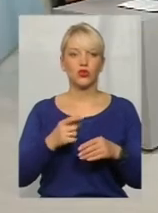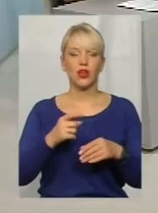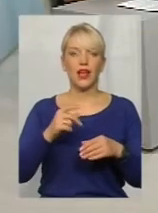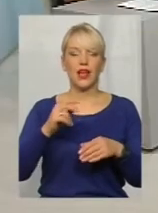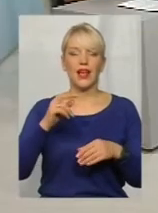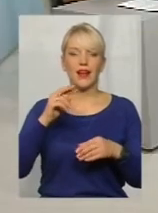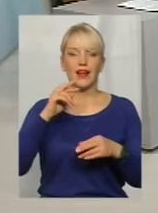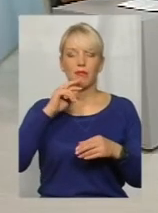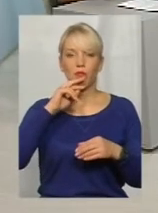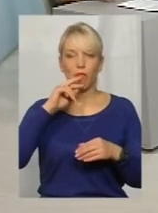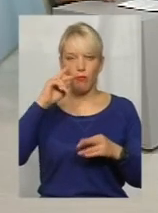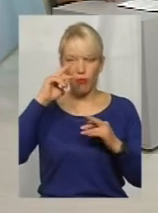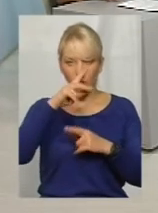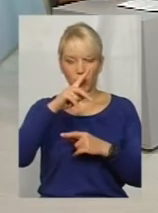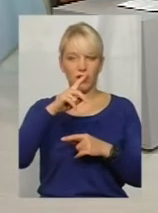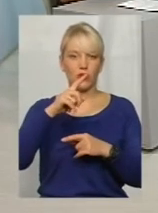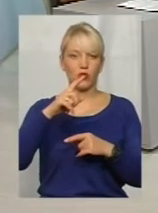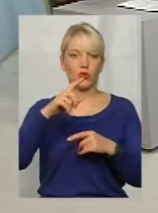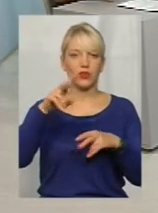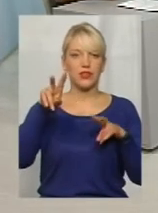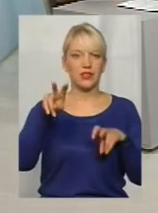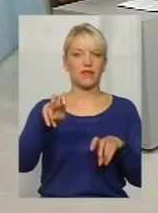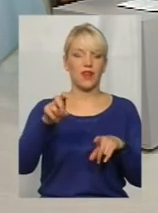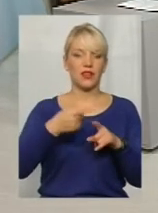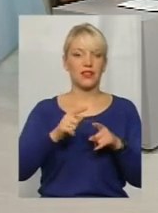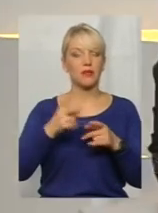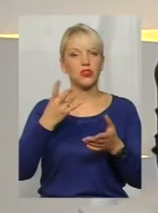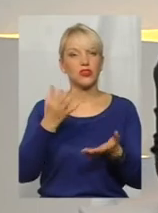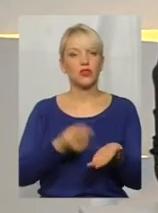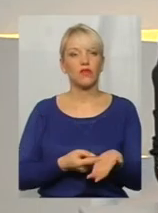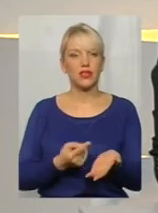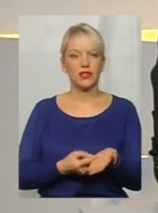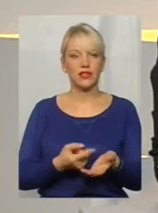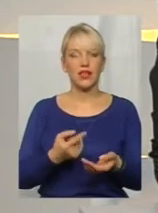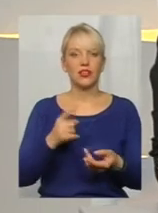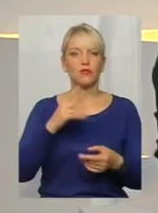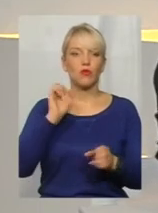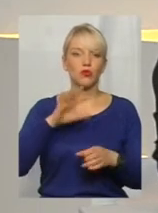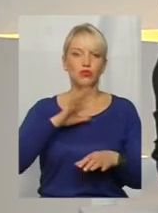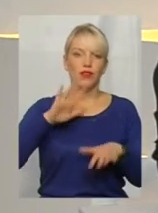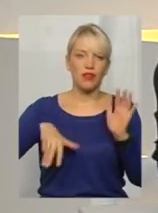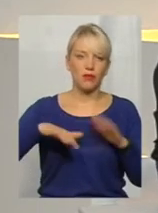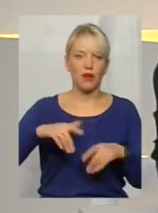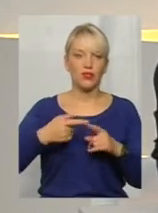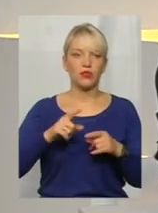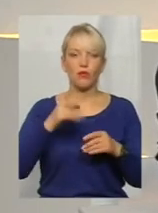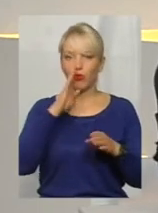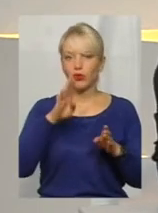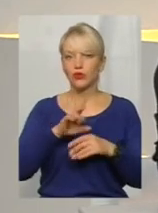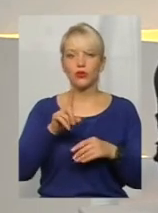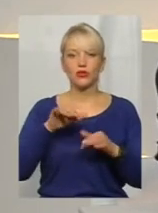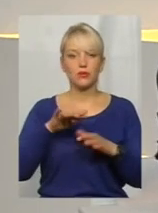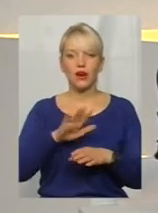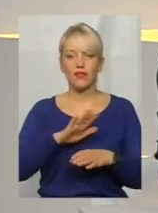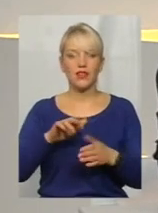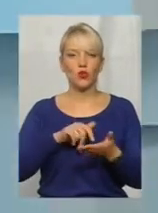помилку і спочатку треба довести, та? Або там недбалість, або ще щось. І через те, що справи як найчастіше не доходять до суду, то ця статистика